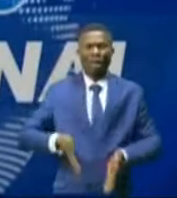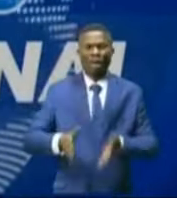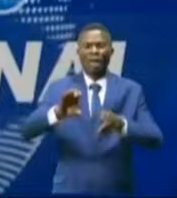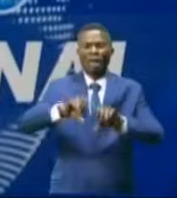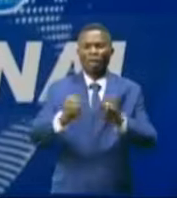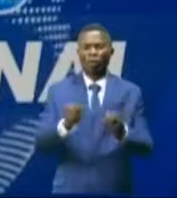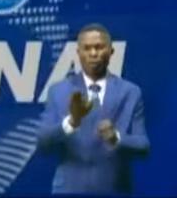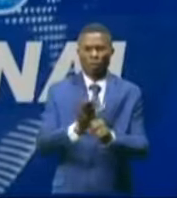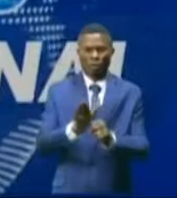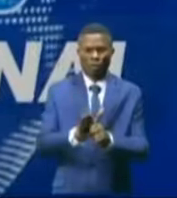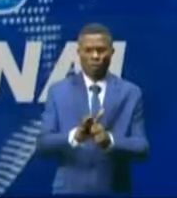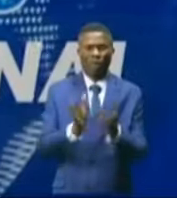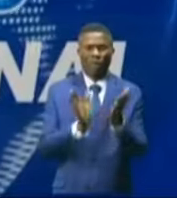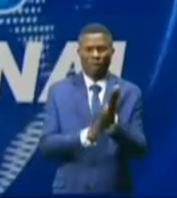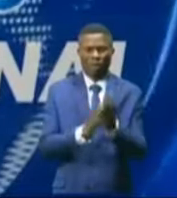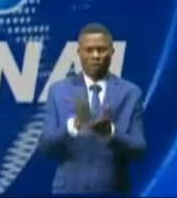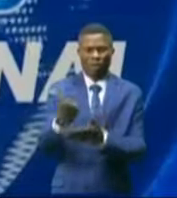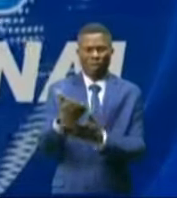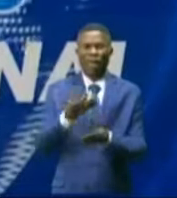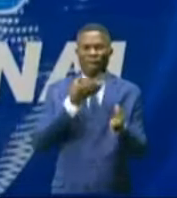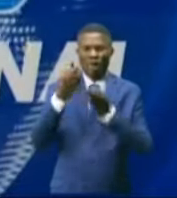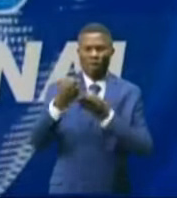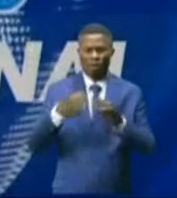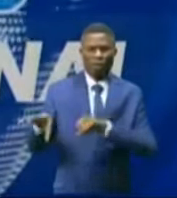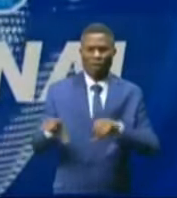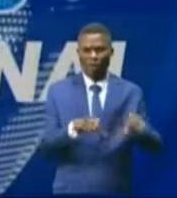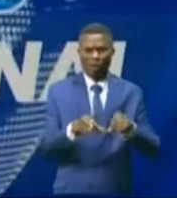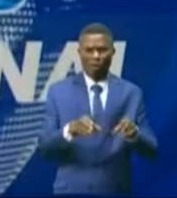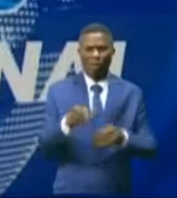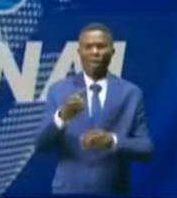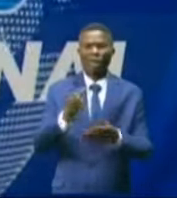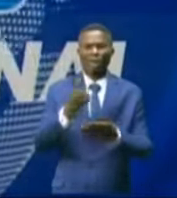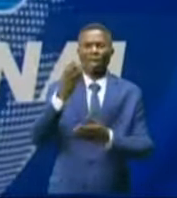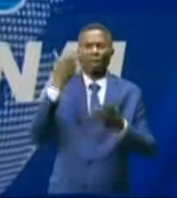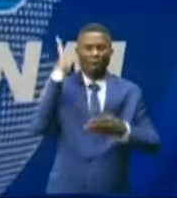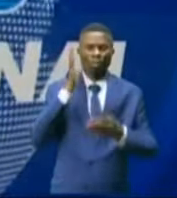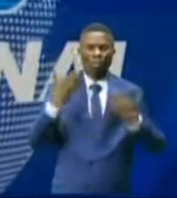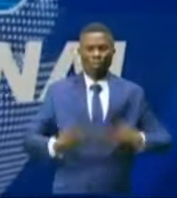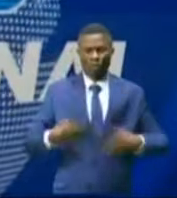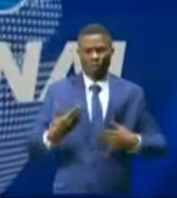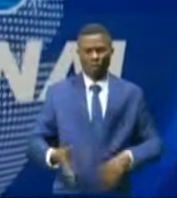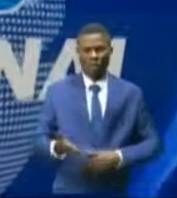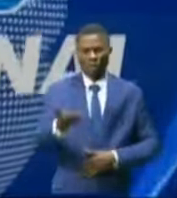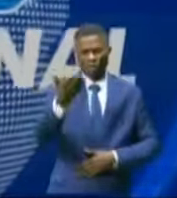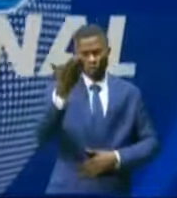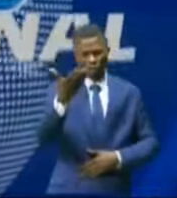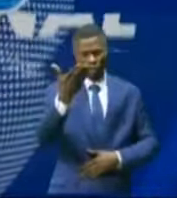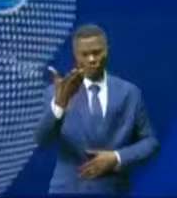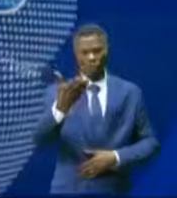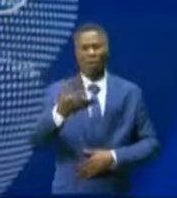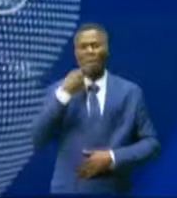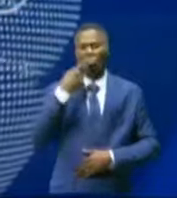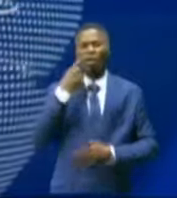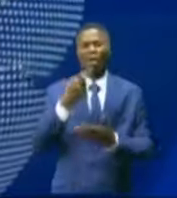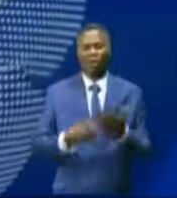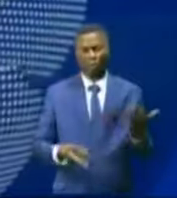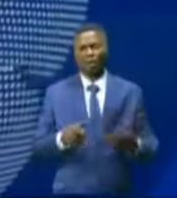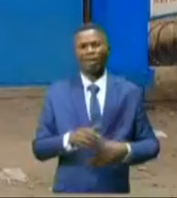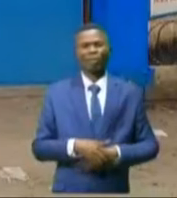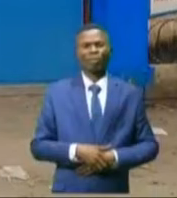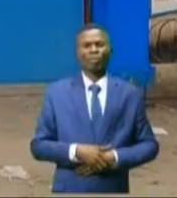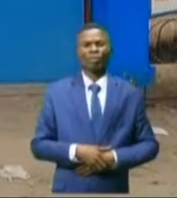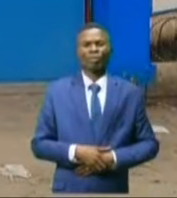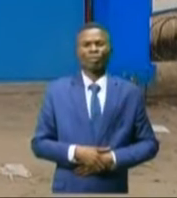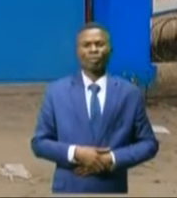établissement d'enseignement. Ils l'ont fait savoir au cours d'une cérémonie d'échange de vœux. Plus de précisions avec Cédric Yenina dans ses commentaires.